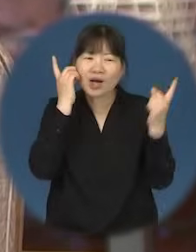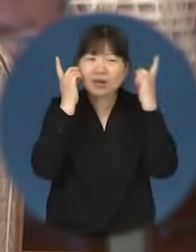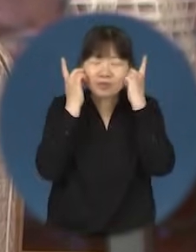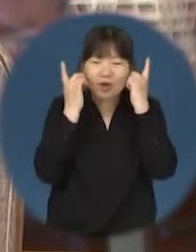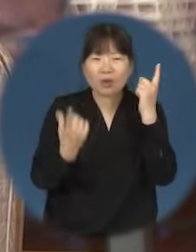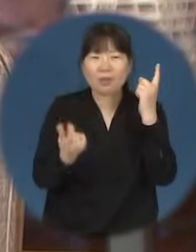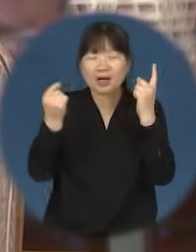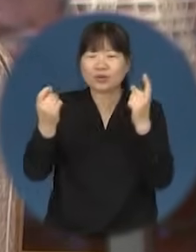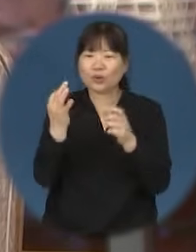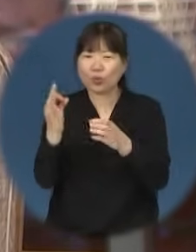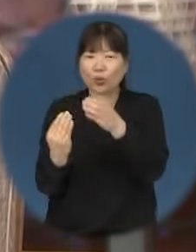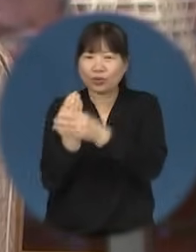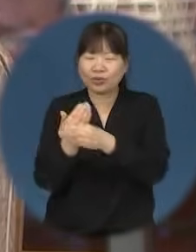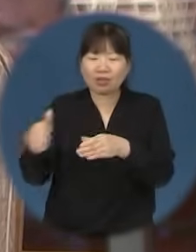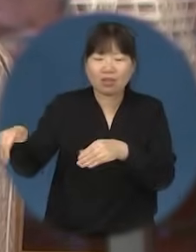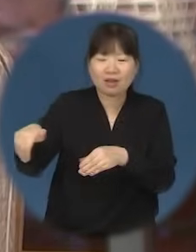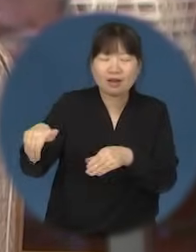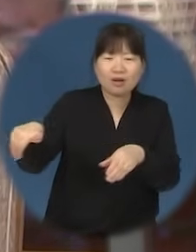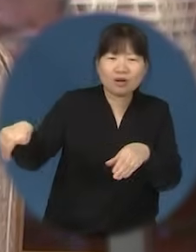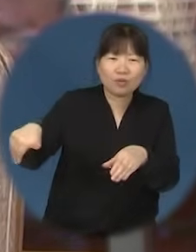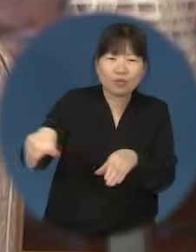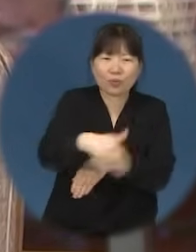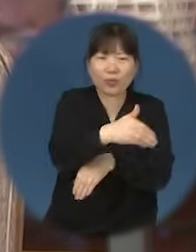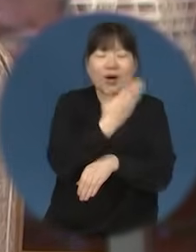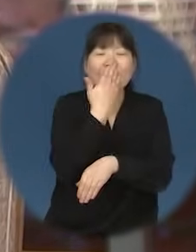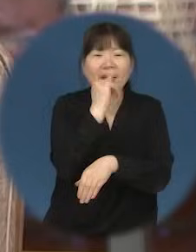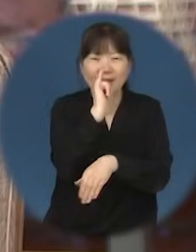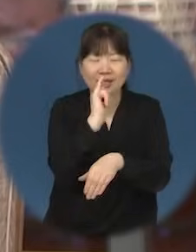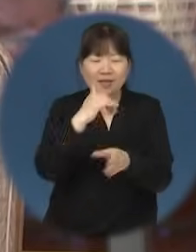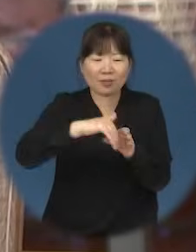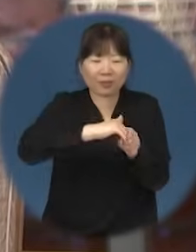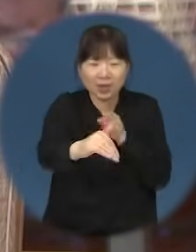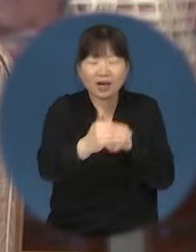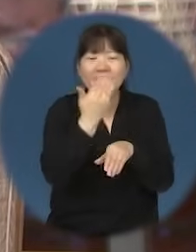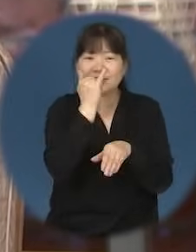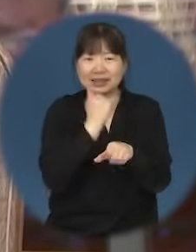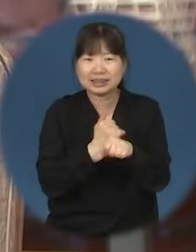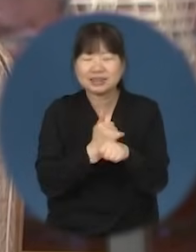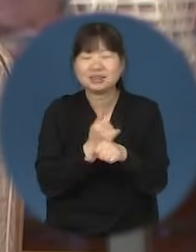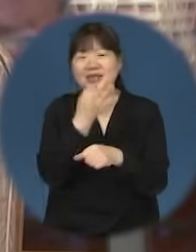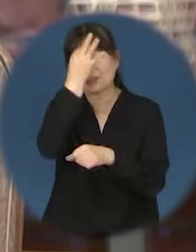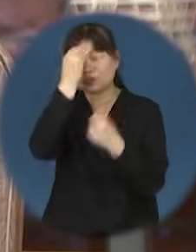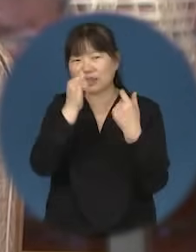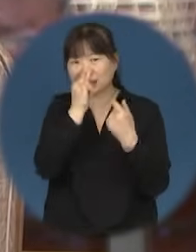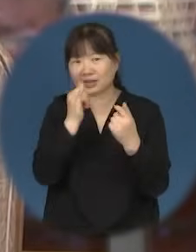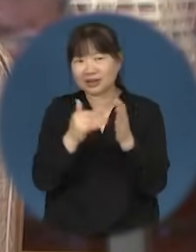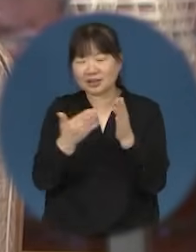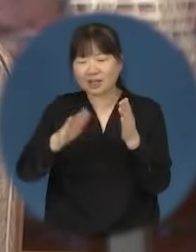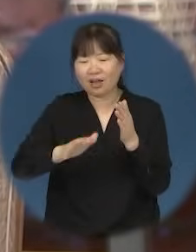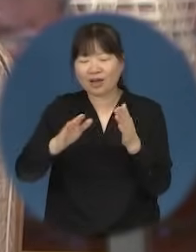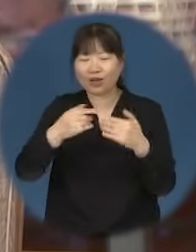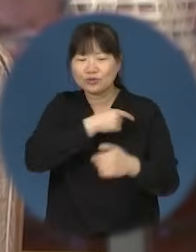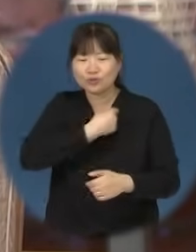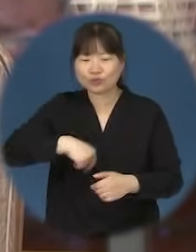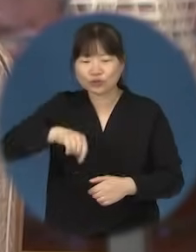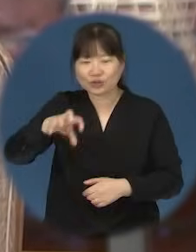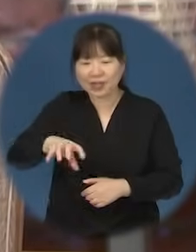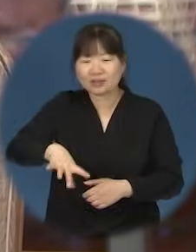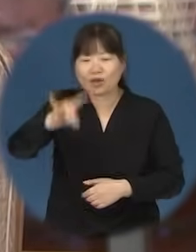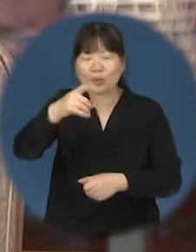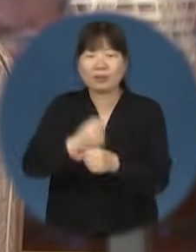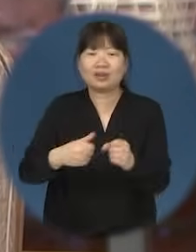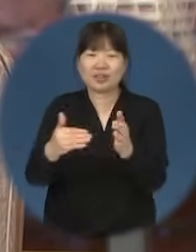바로 현금을 보낼 수 있는 획기적인 시스템이죠. 그래서 이제 이게 이제 중국에서 처음 다